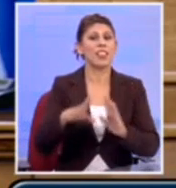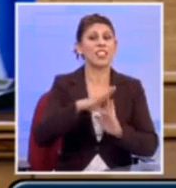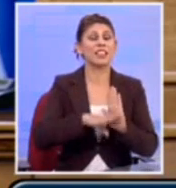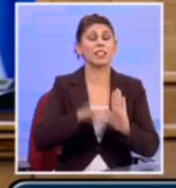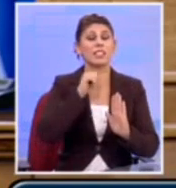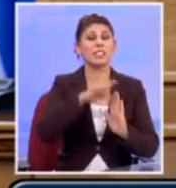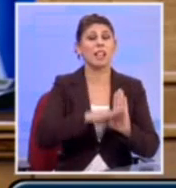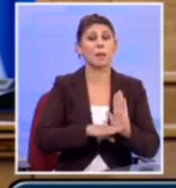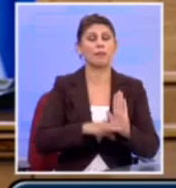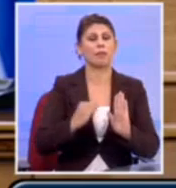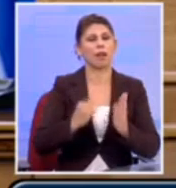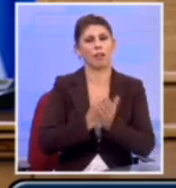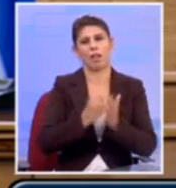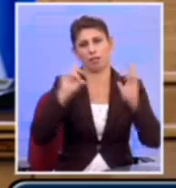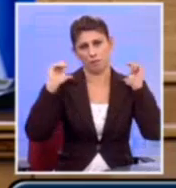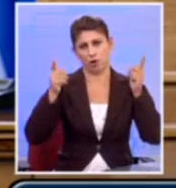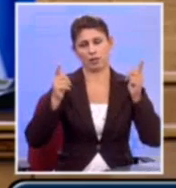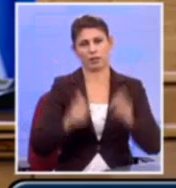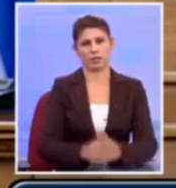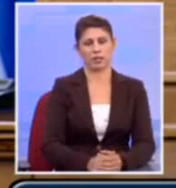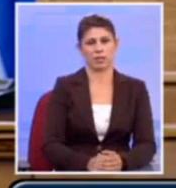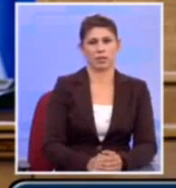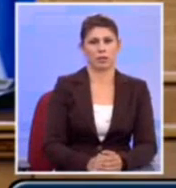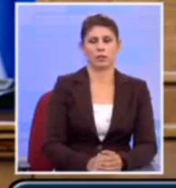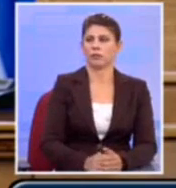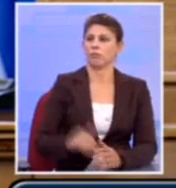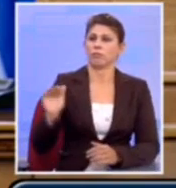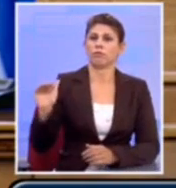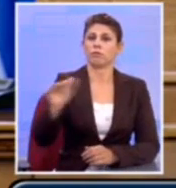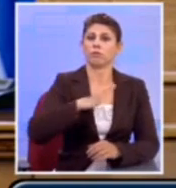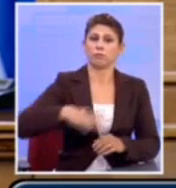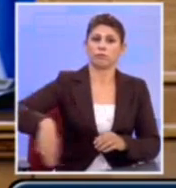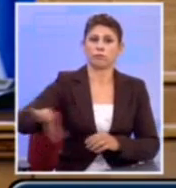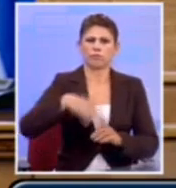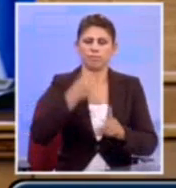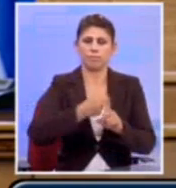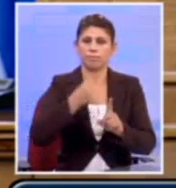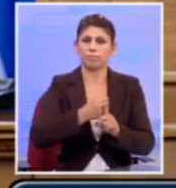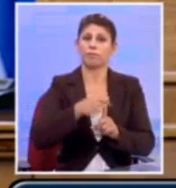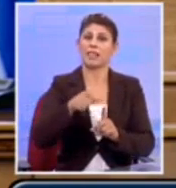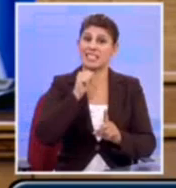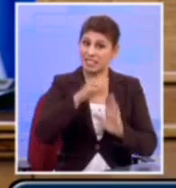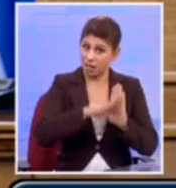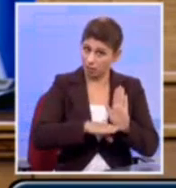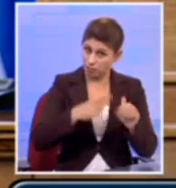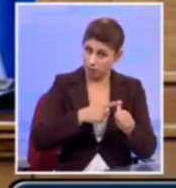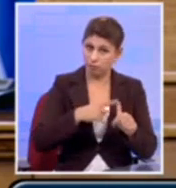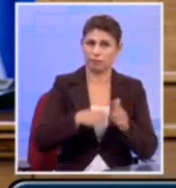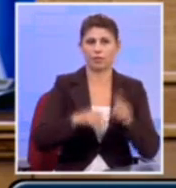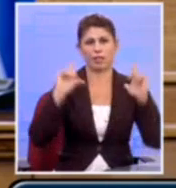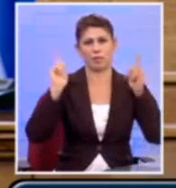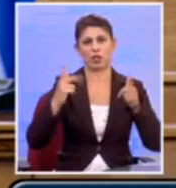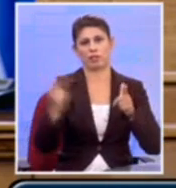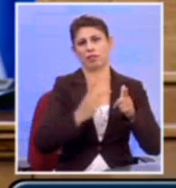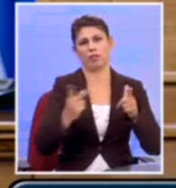του συντάγματος και της δημοκρατίας. Και καλεί τον λαό μας να υπερασπίσει τόσο το Σύνταγμα όσο και τη